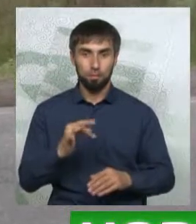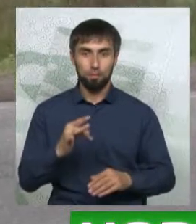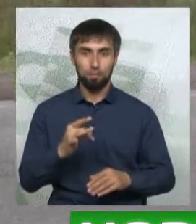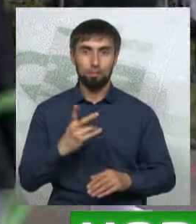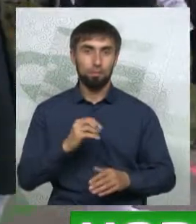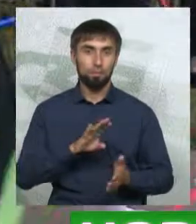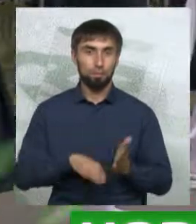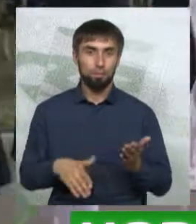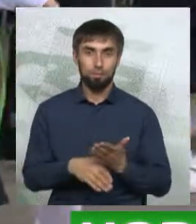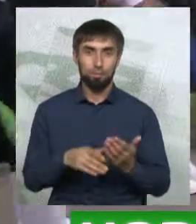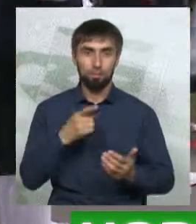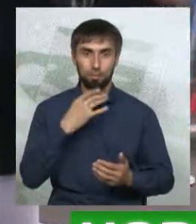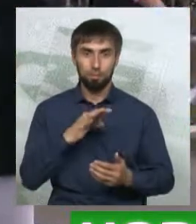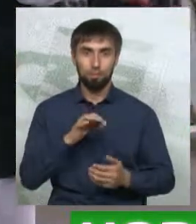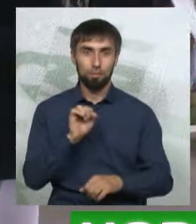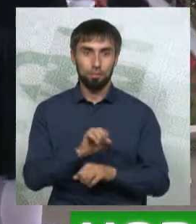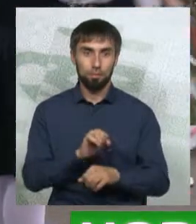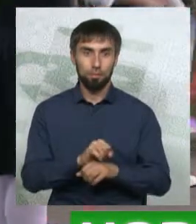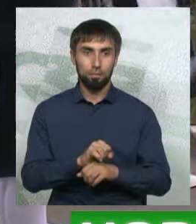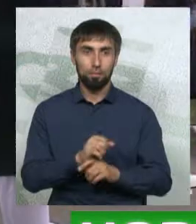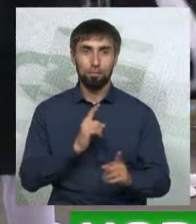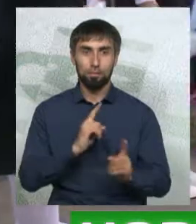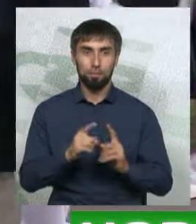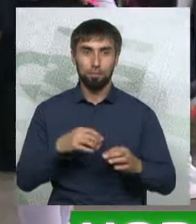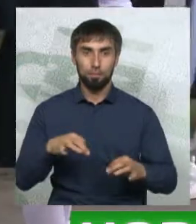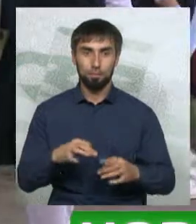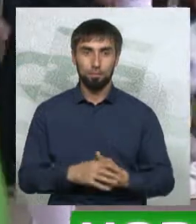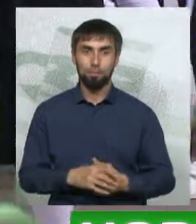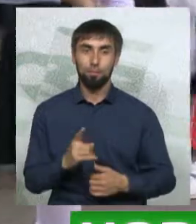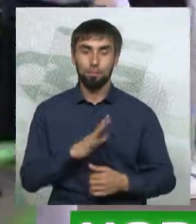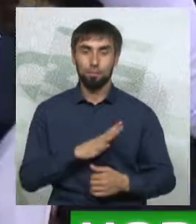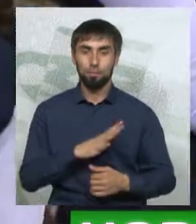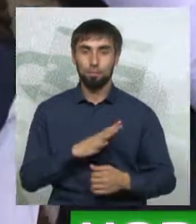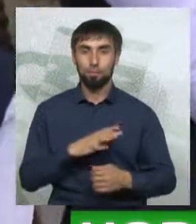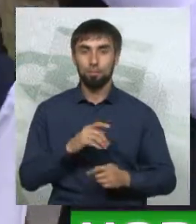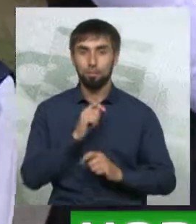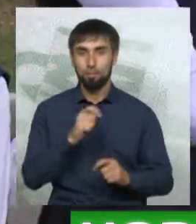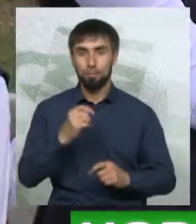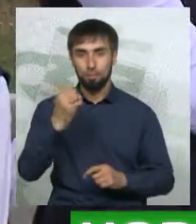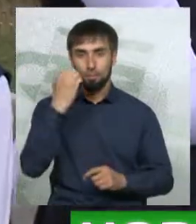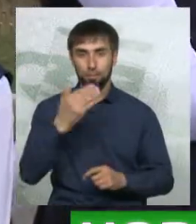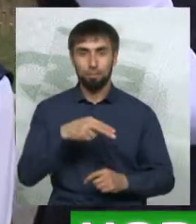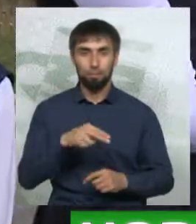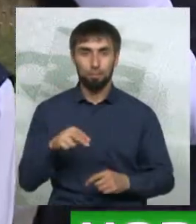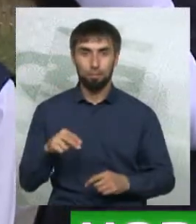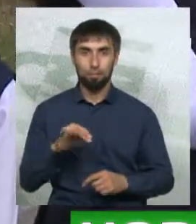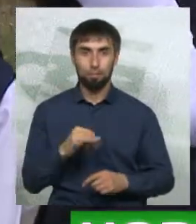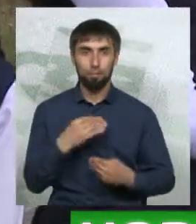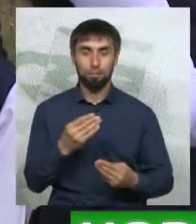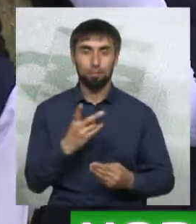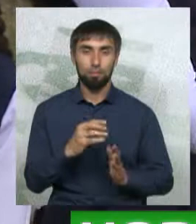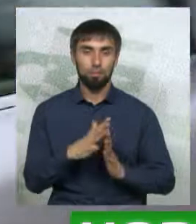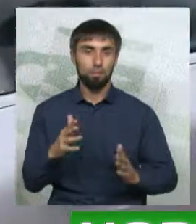без помощи сотрудников ГИБДД останавливают проезжающие машины, чтобы вручить водителям памятку с ПДД и дать